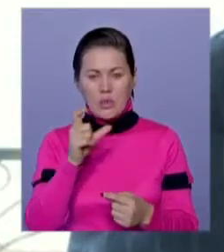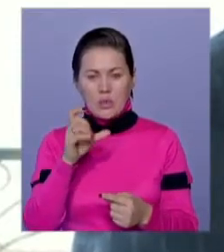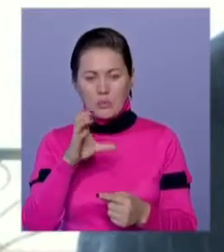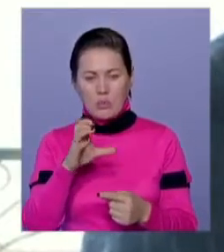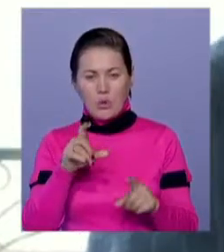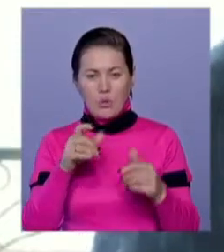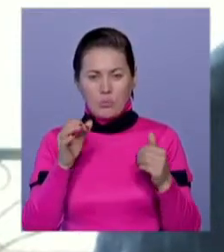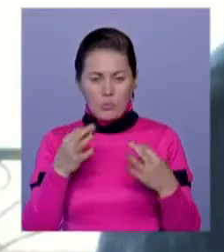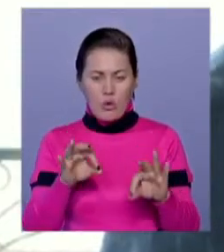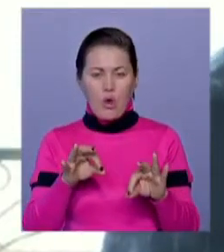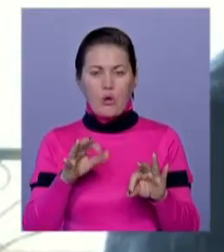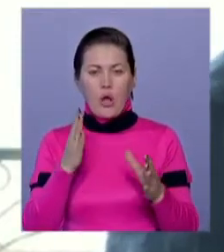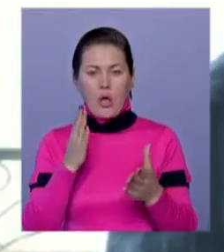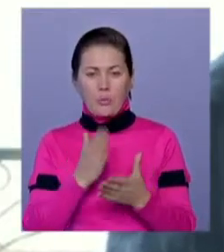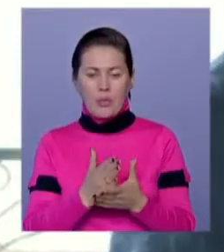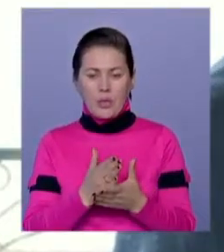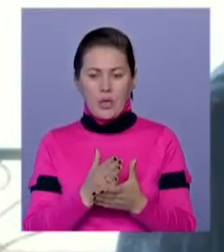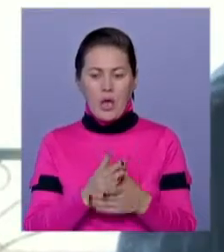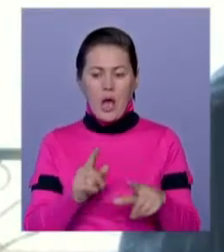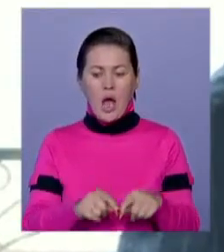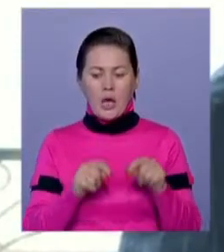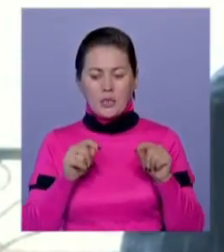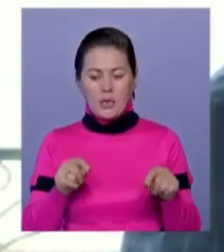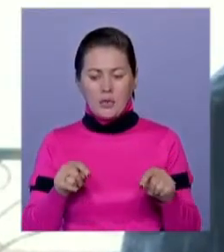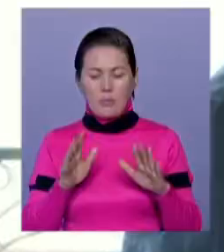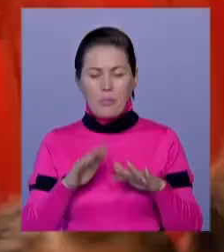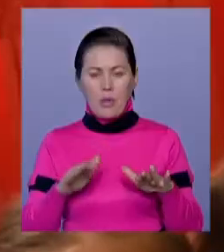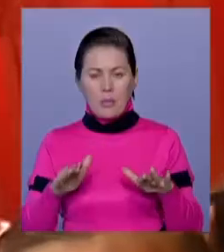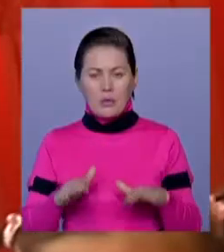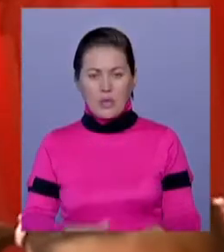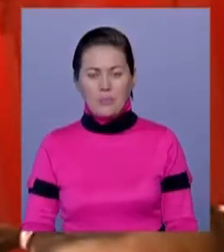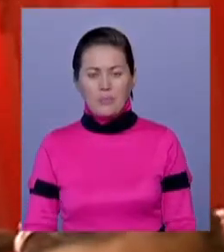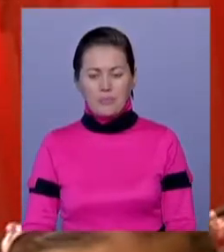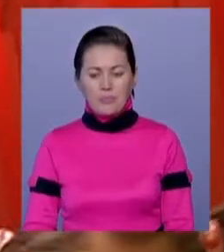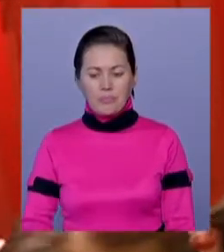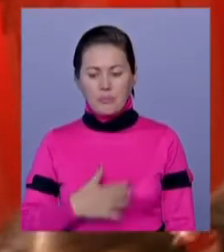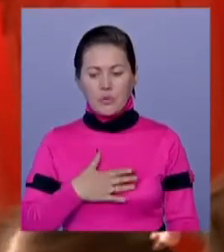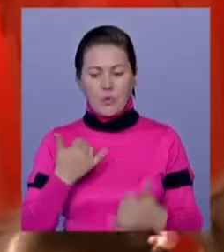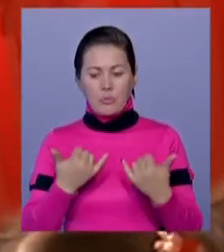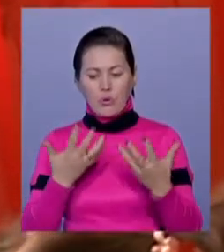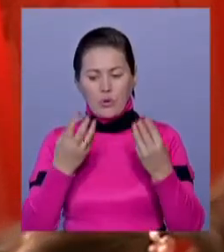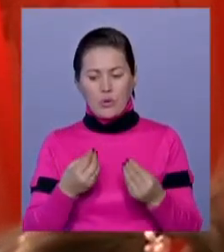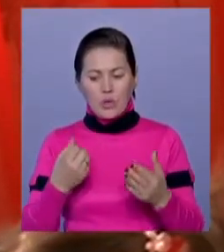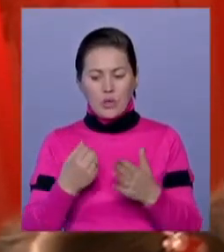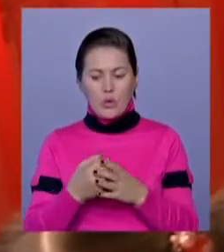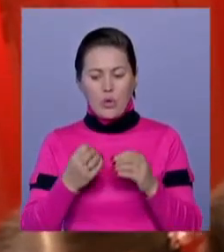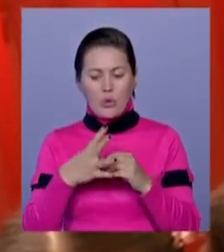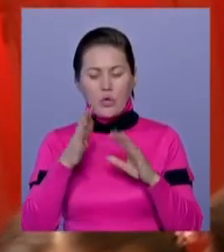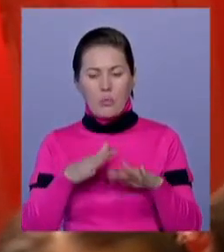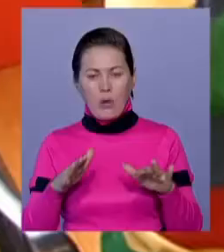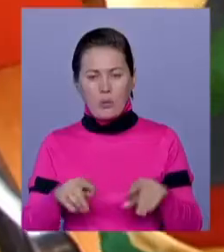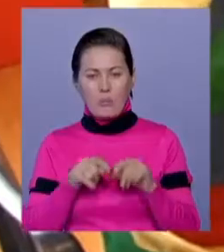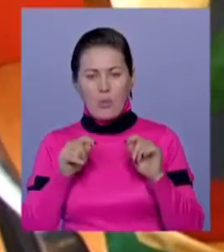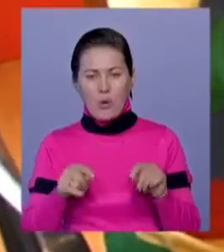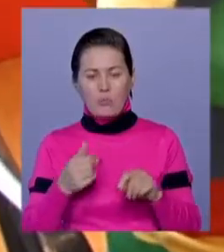сіздің ұйғарымымен ашылған балабақша. Біз бүгінгі күнге дейін 14 балабақша